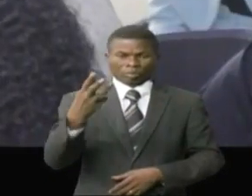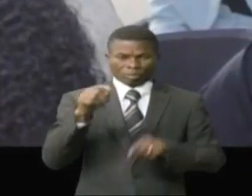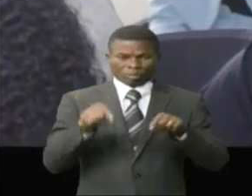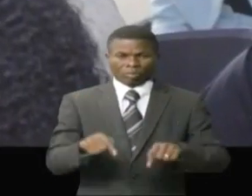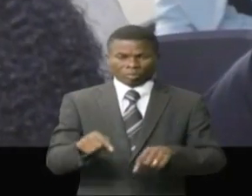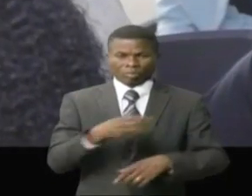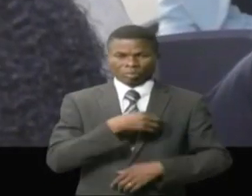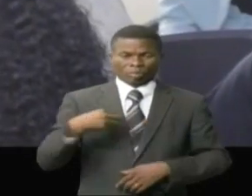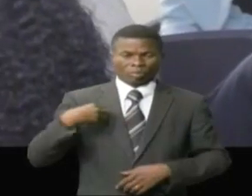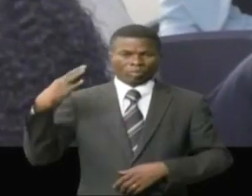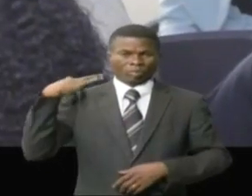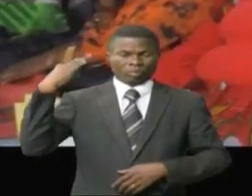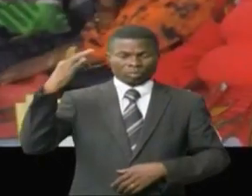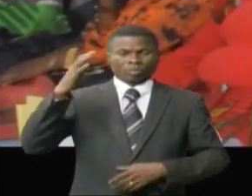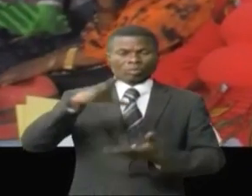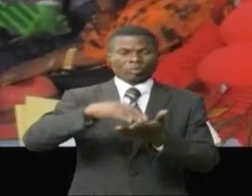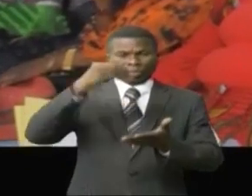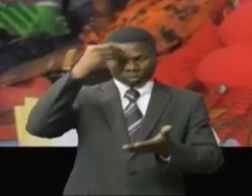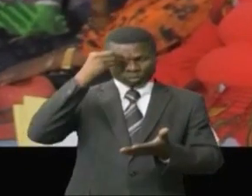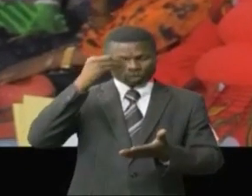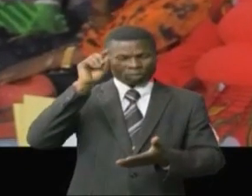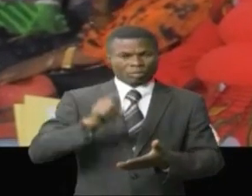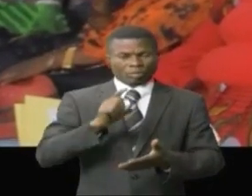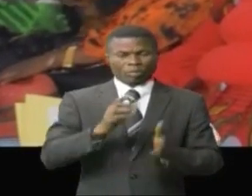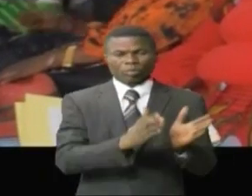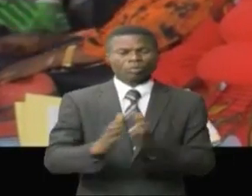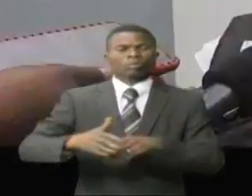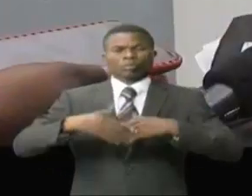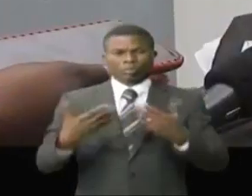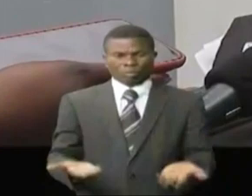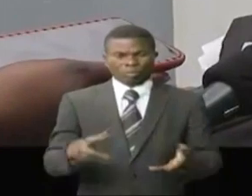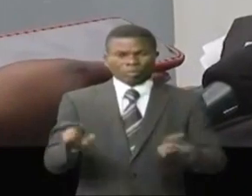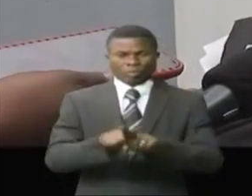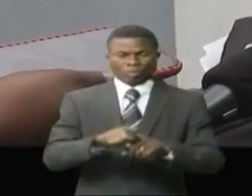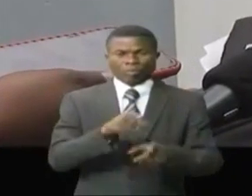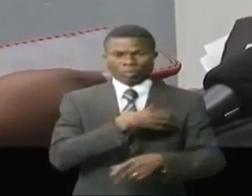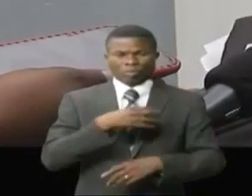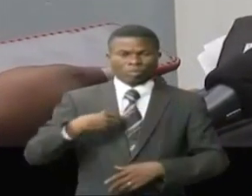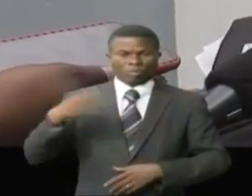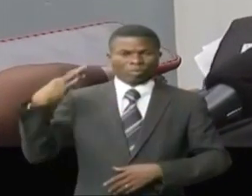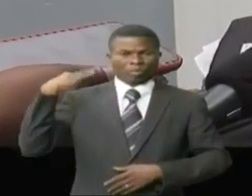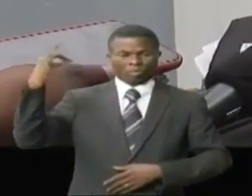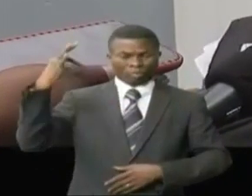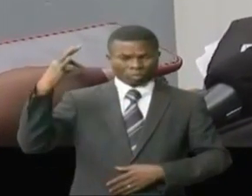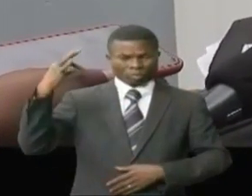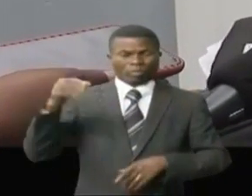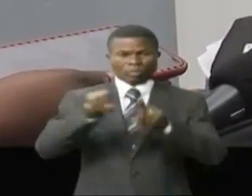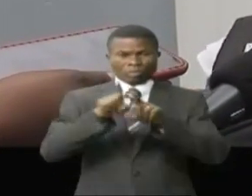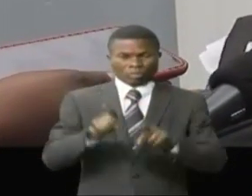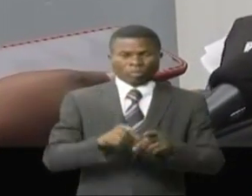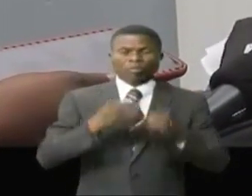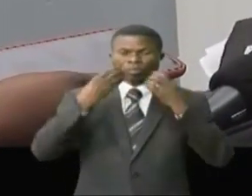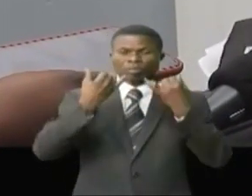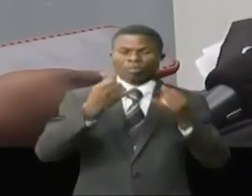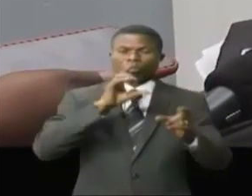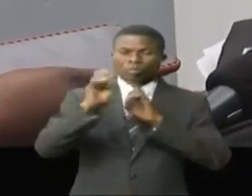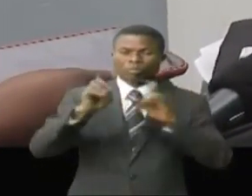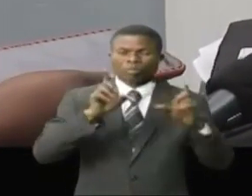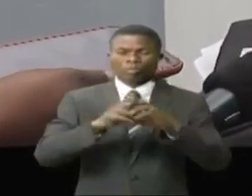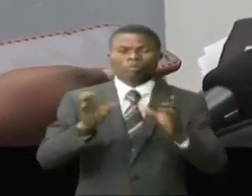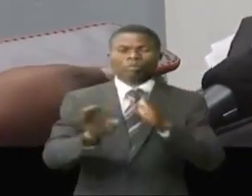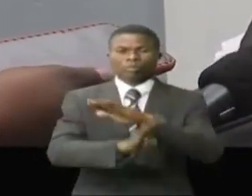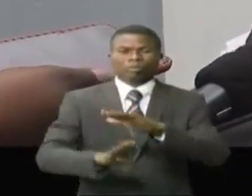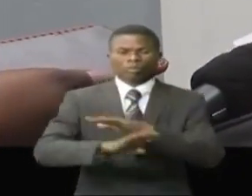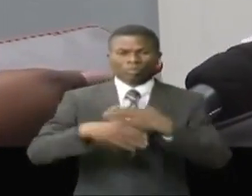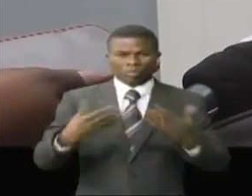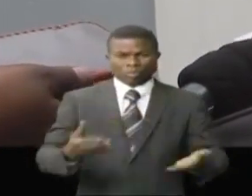la femme candidate a appris comment est-ce qu'elle doit se préparer en tant que candidate et comment est-ce qu'elle va communiquer avec sa base